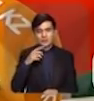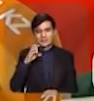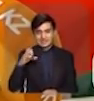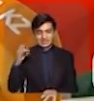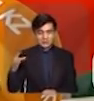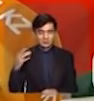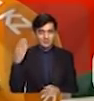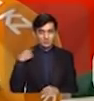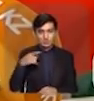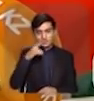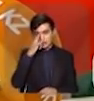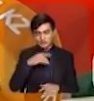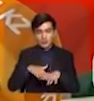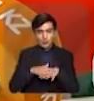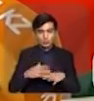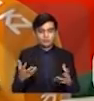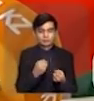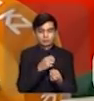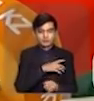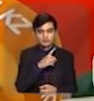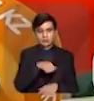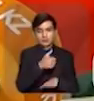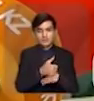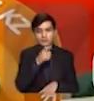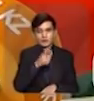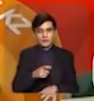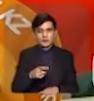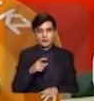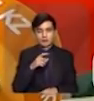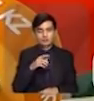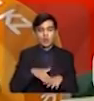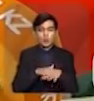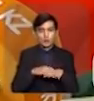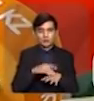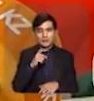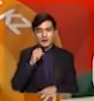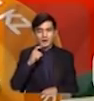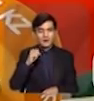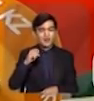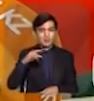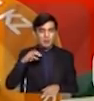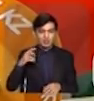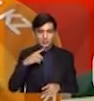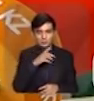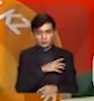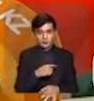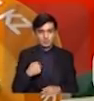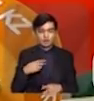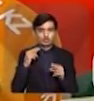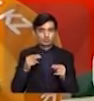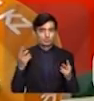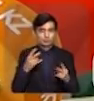атаны қазақ халық қаһарман дейтін. Халық қаһарманы деп сөйтетін. Маған шындық